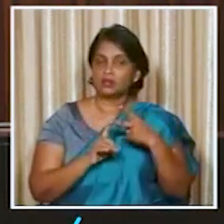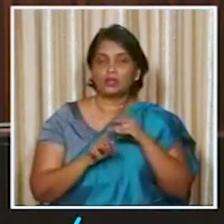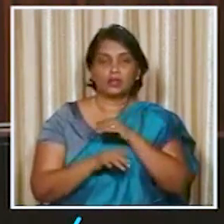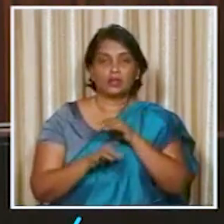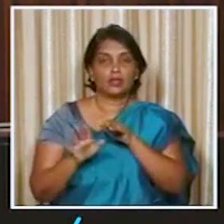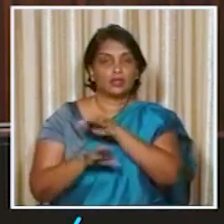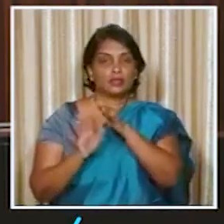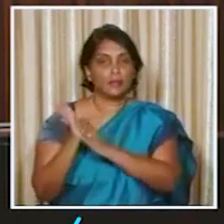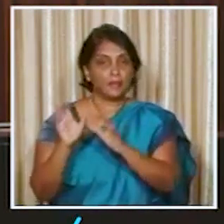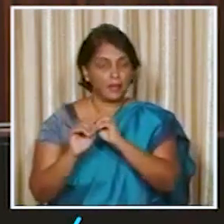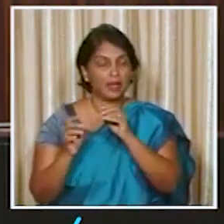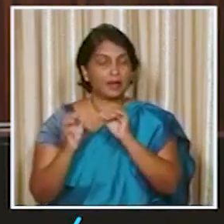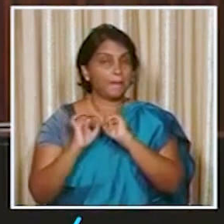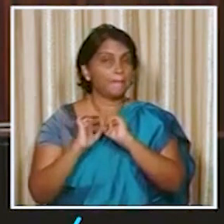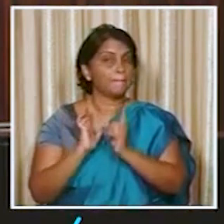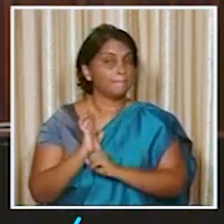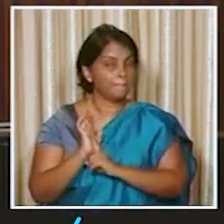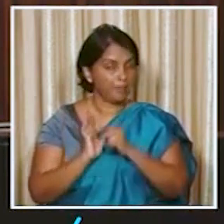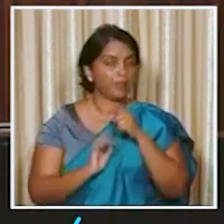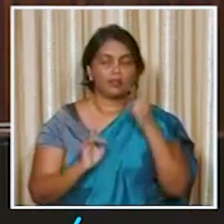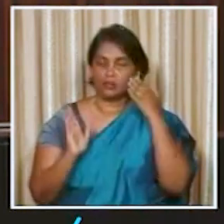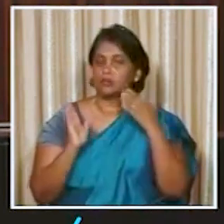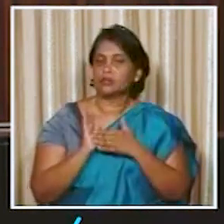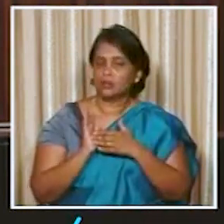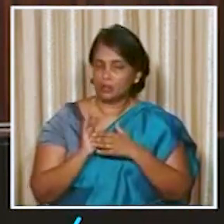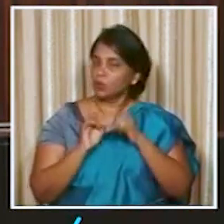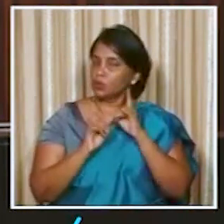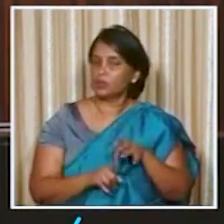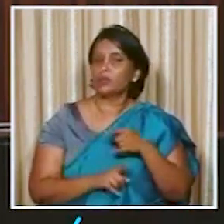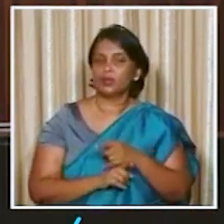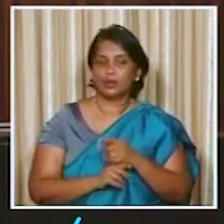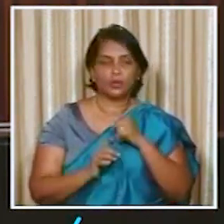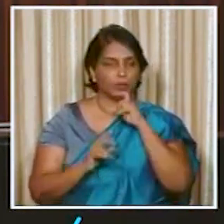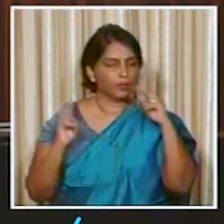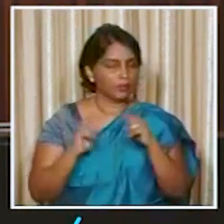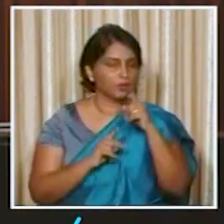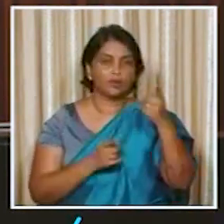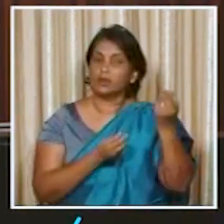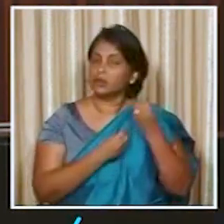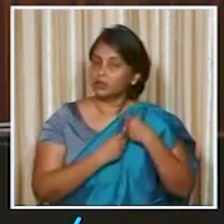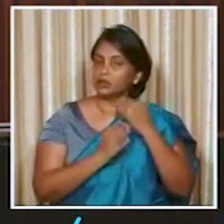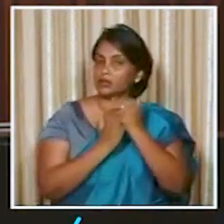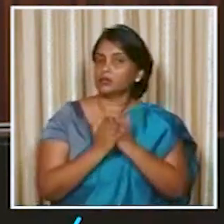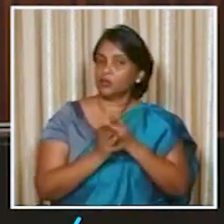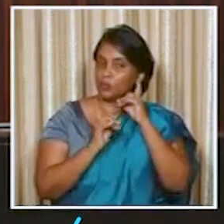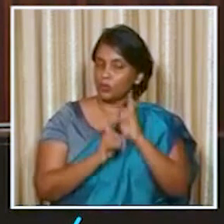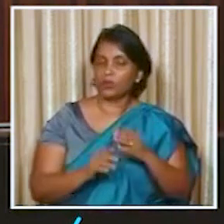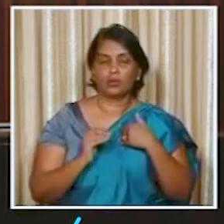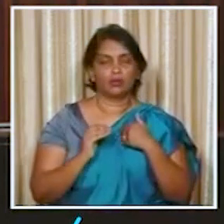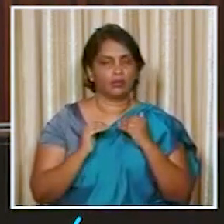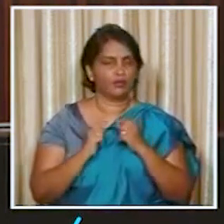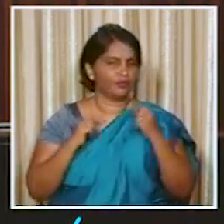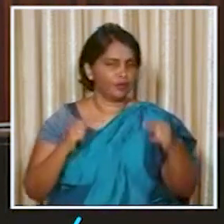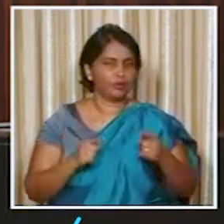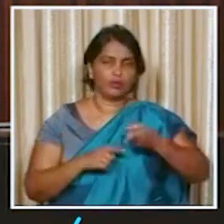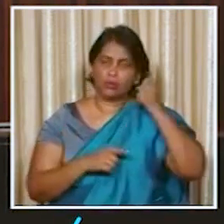ක්‍රමවල සුරක්ෂිතා පනත් කෙටුම්පතට අදාළව ගරු ශ්‍රේෂ්ඨාධිකරණයේ විසින් දෙන ලන් නිර්දේශවලට පටහැනිව